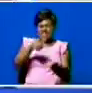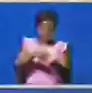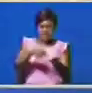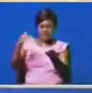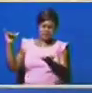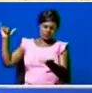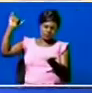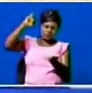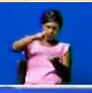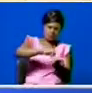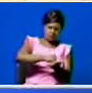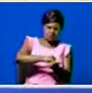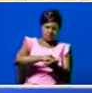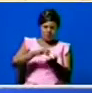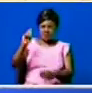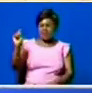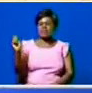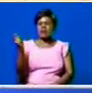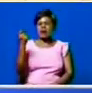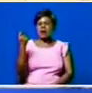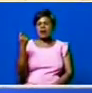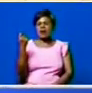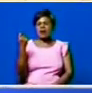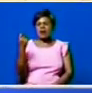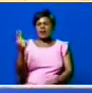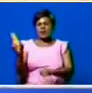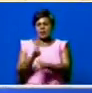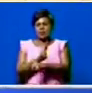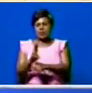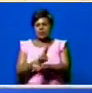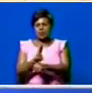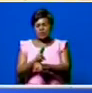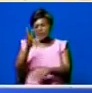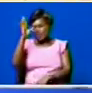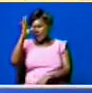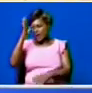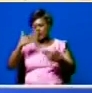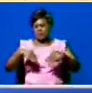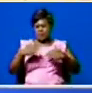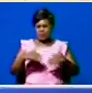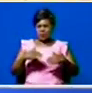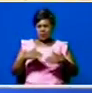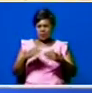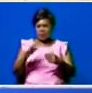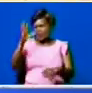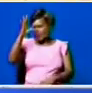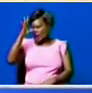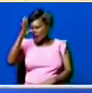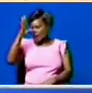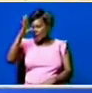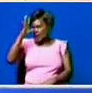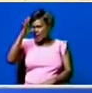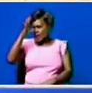uletwa hapa Kenya, na ndio huwa inatumiwa na waragai. Wanapak na